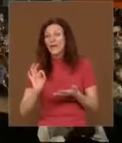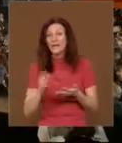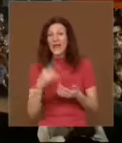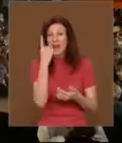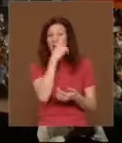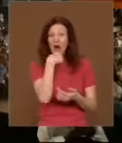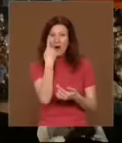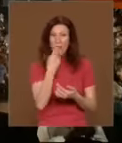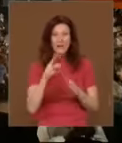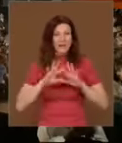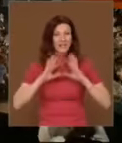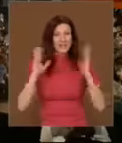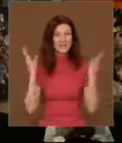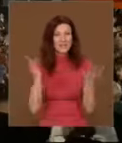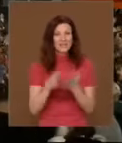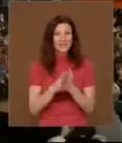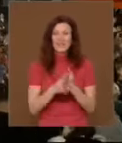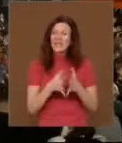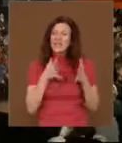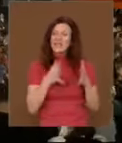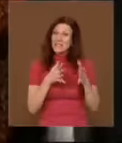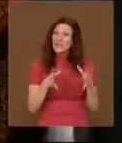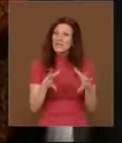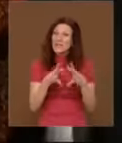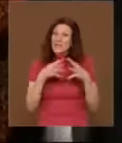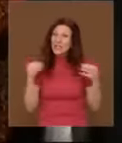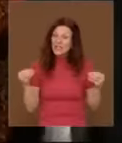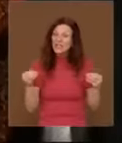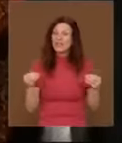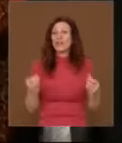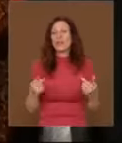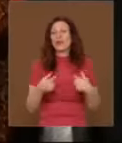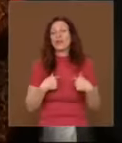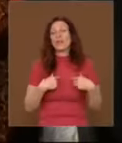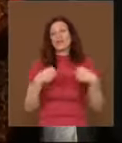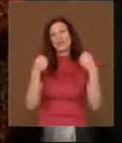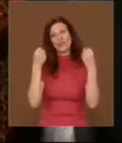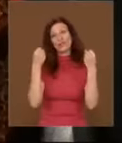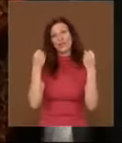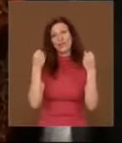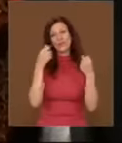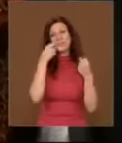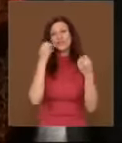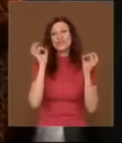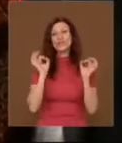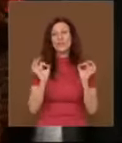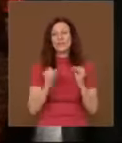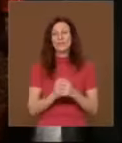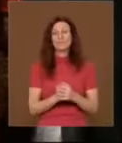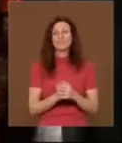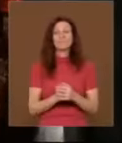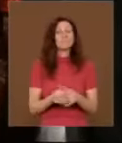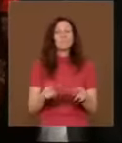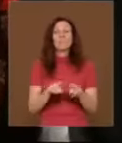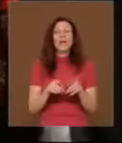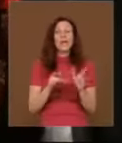и заплашва да ни лиши от увереност в самия смисъл на нашия живот и съществуване. Като